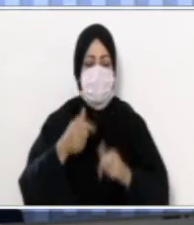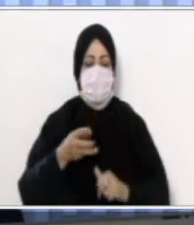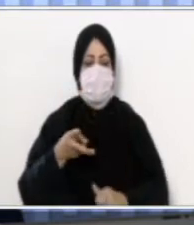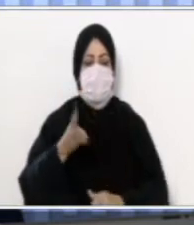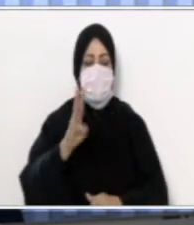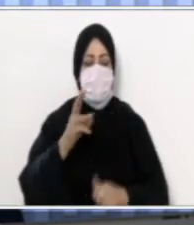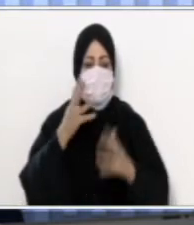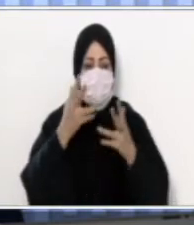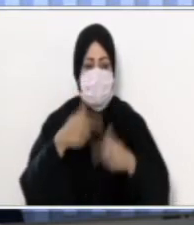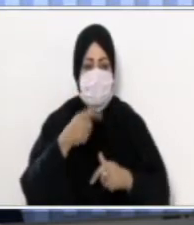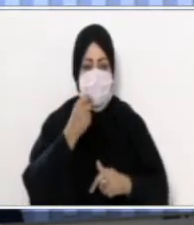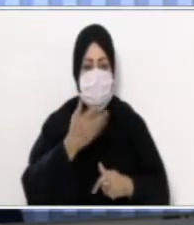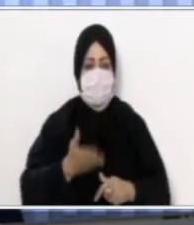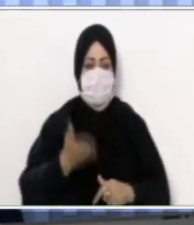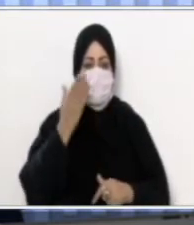متاعي توا